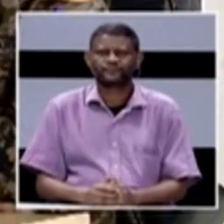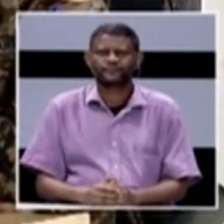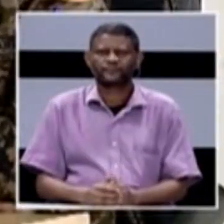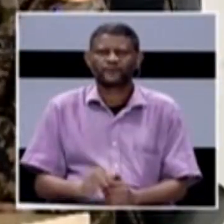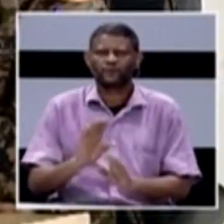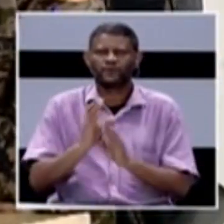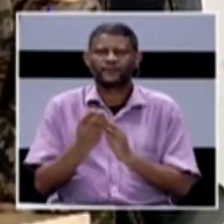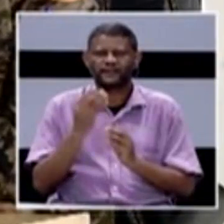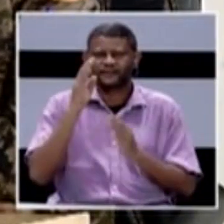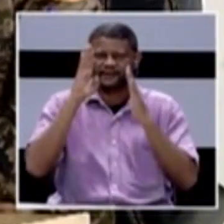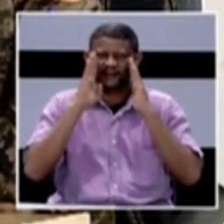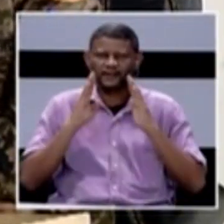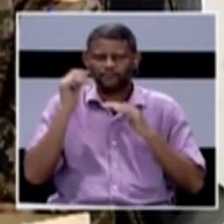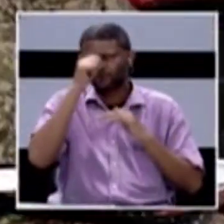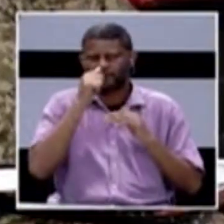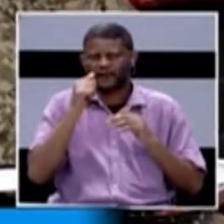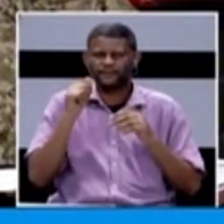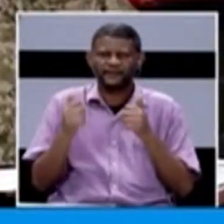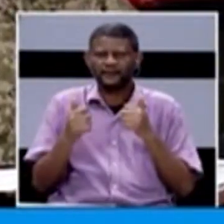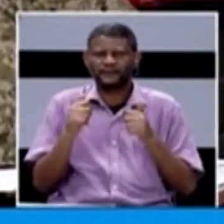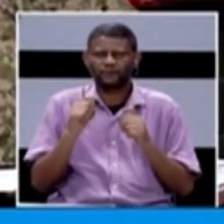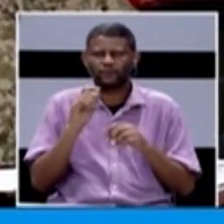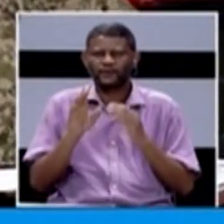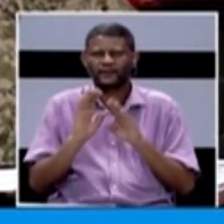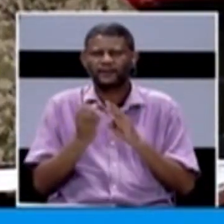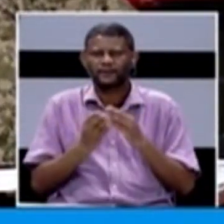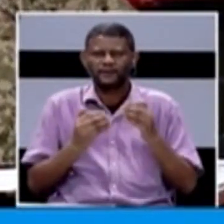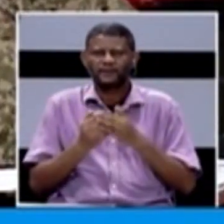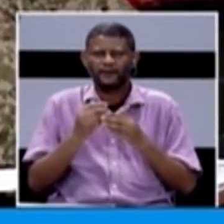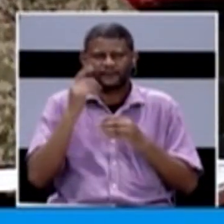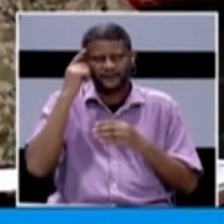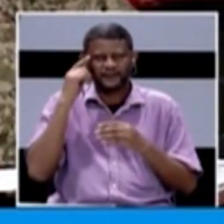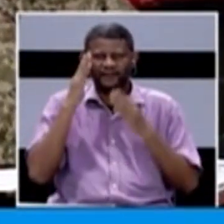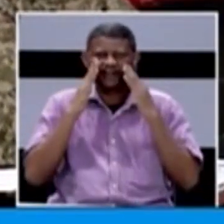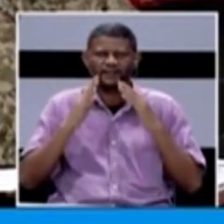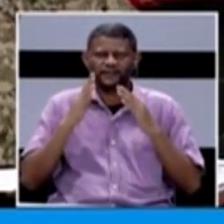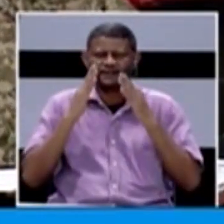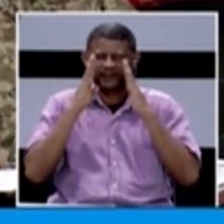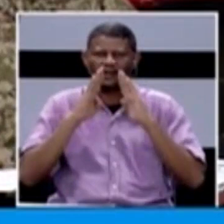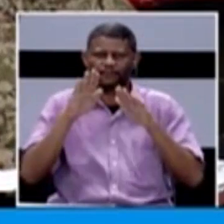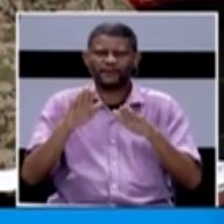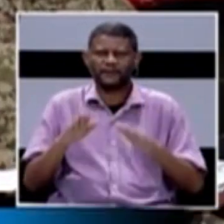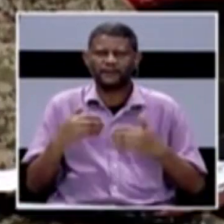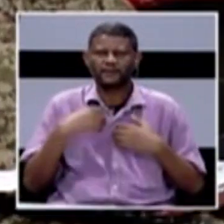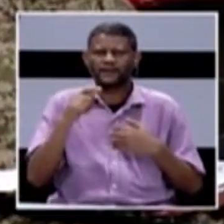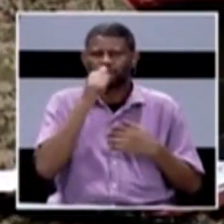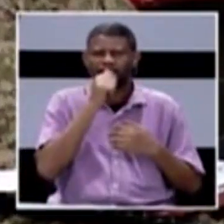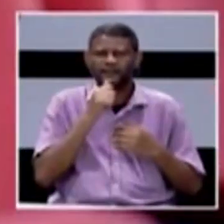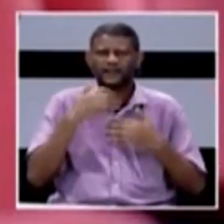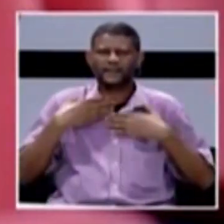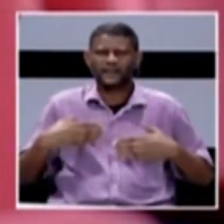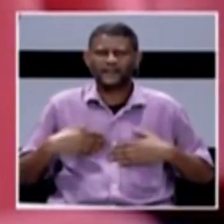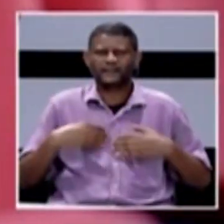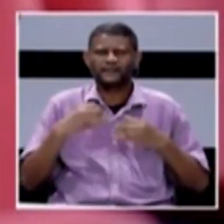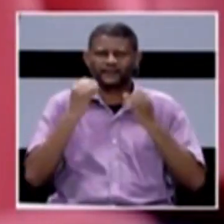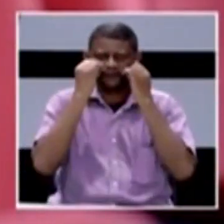ኩነታት ሰላም ኢትዮጵያ ኣብ ዘስግእ ብርኪ ኣብ ዝበጽሐሉ እዋን ኣብ ትግራይ ዝሐሸ ሰላምን መረጋግዓን ኣሎ። ናይዚ ምስጢር ድማ ኣካላት ጸጥታ ትግራይን